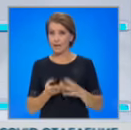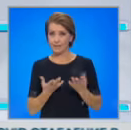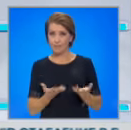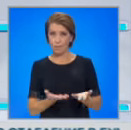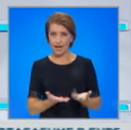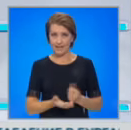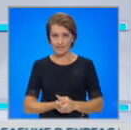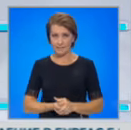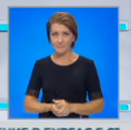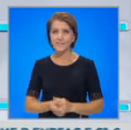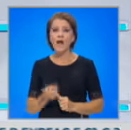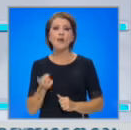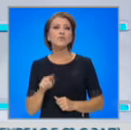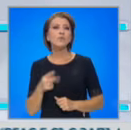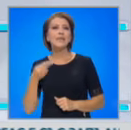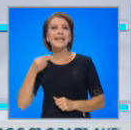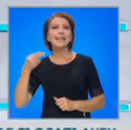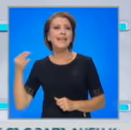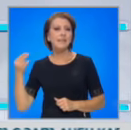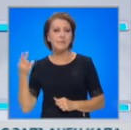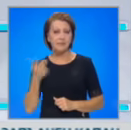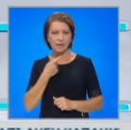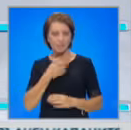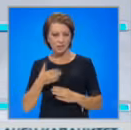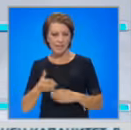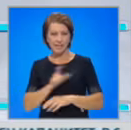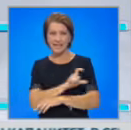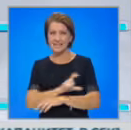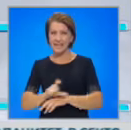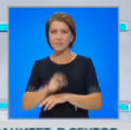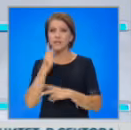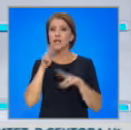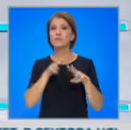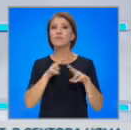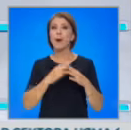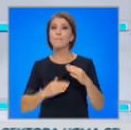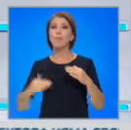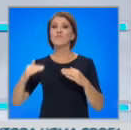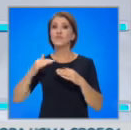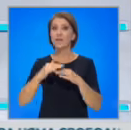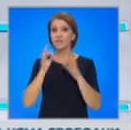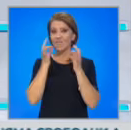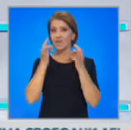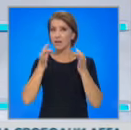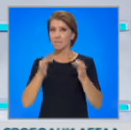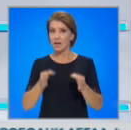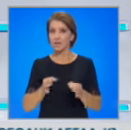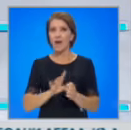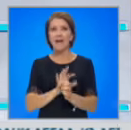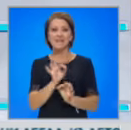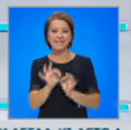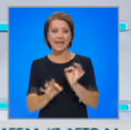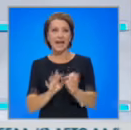тема, която следим с повишено внимание в последните дни и седмици, наблюдаваме разпространението на заразата от COVID по